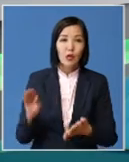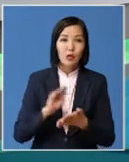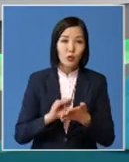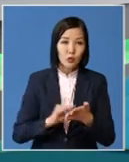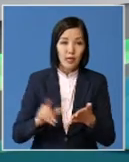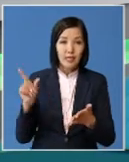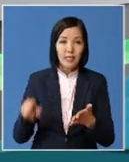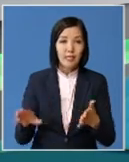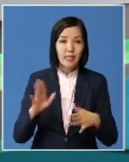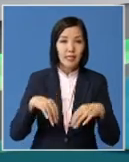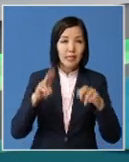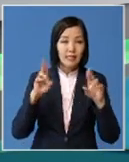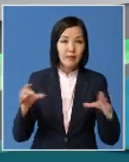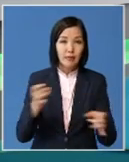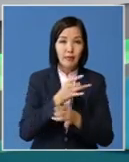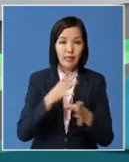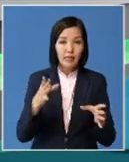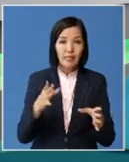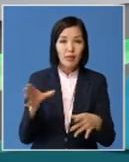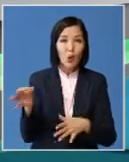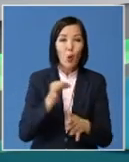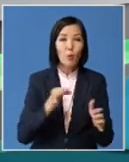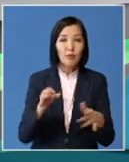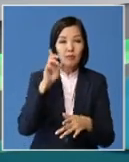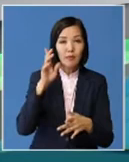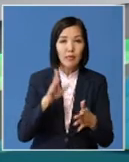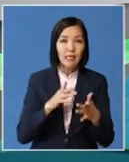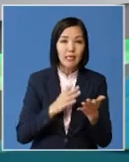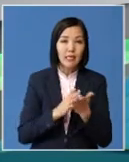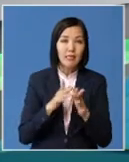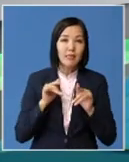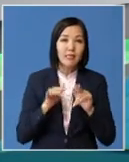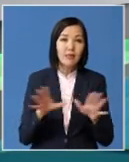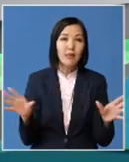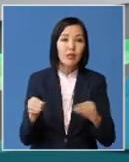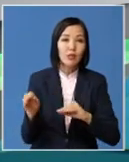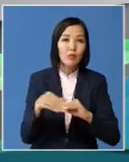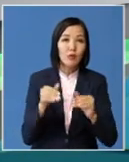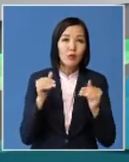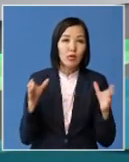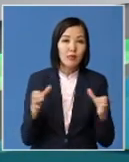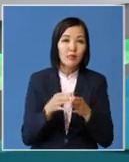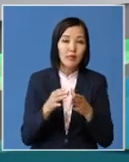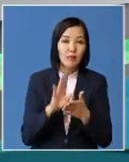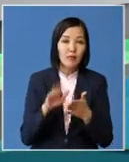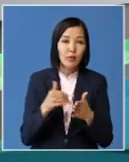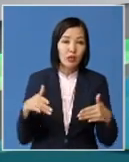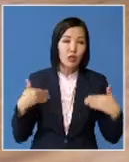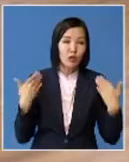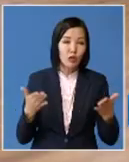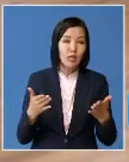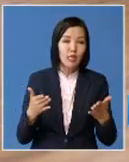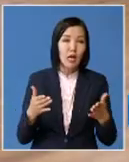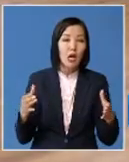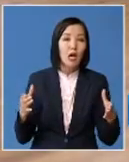Журналистер қауымын кәсіби мерекесімен облыстық мемлекет қызмет істер және сыбайлас жемқорлыққа қарсы іс-қимыл жөніндегі департамент басшылығы құттықтады.